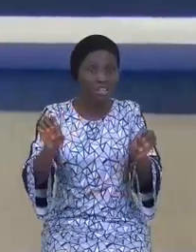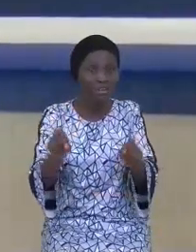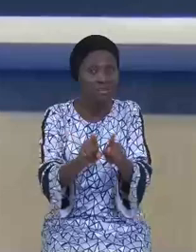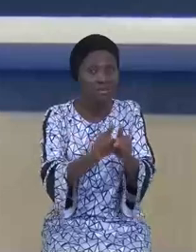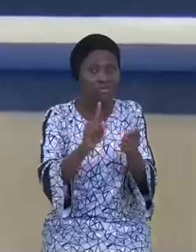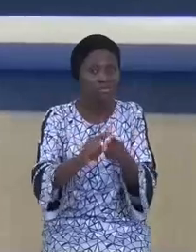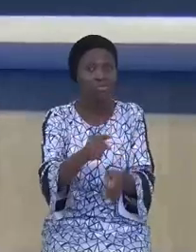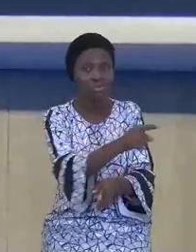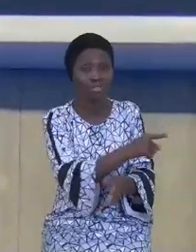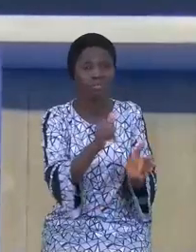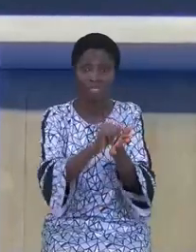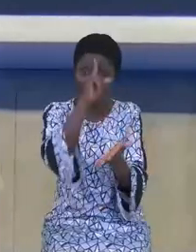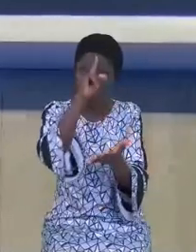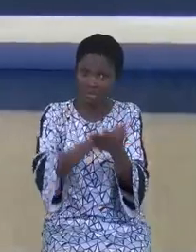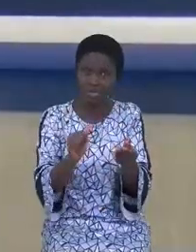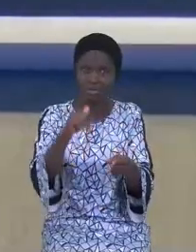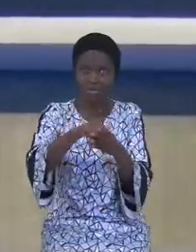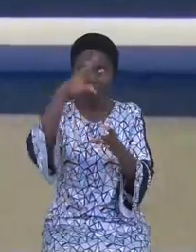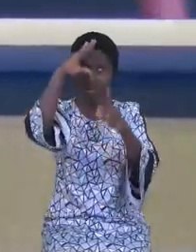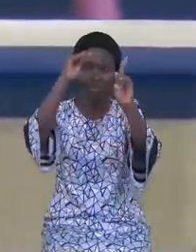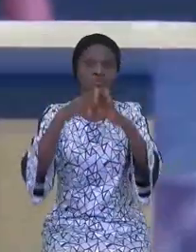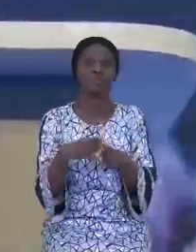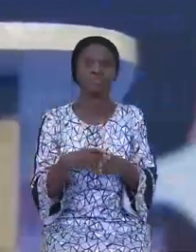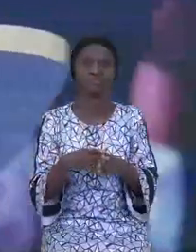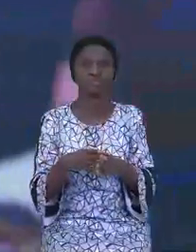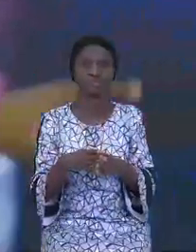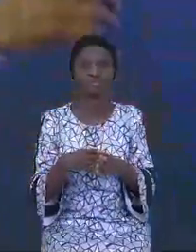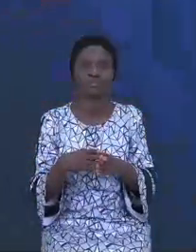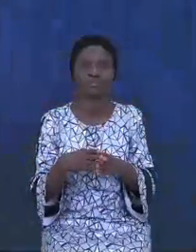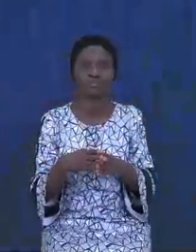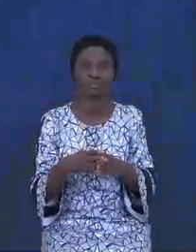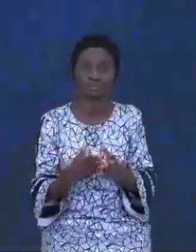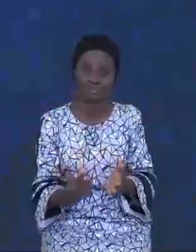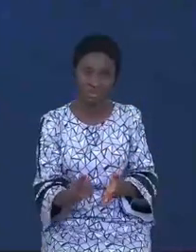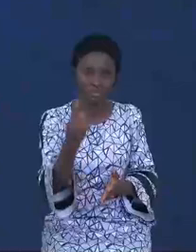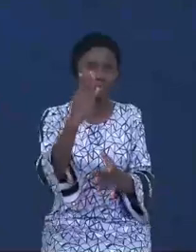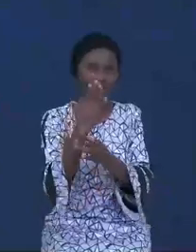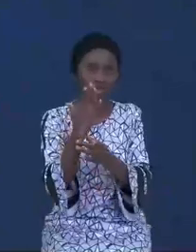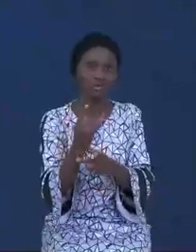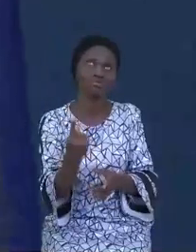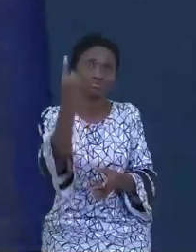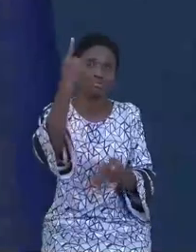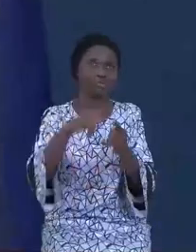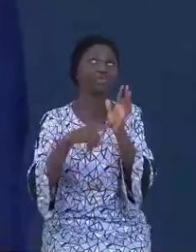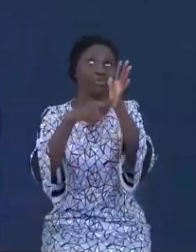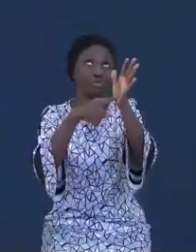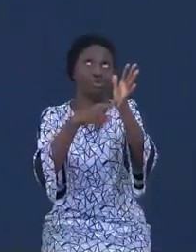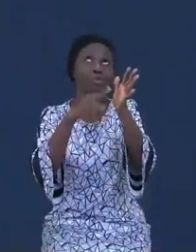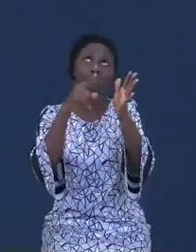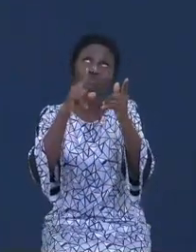Et tous ceux qui croient en son nom, tu lèves ta main et tu indiques je